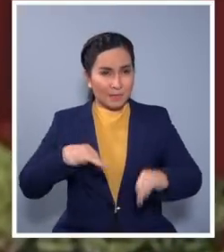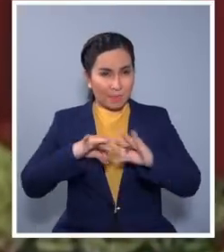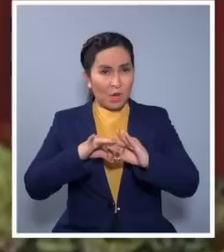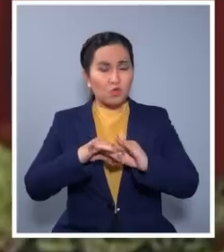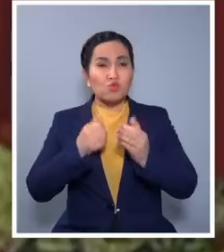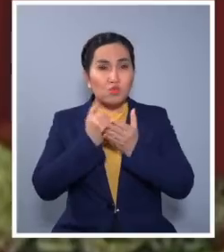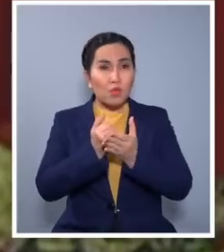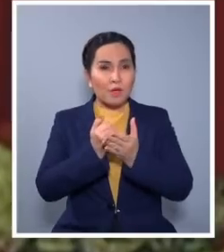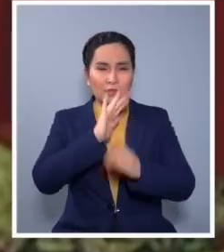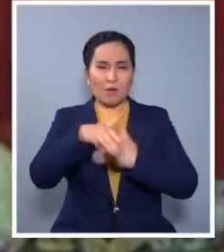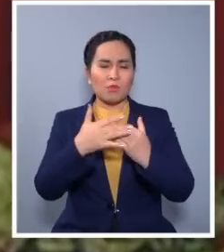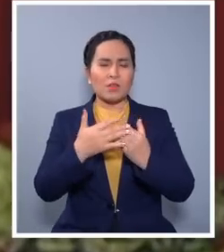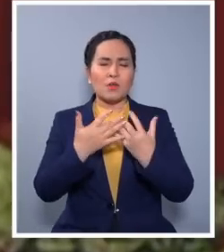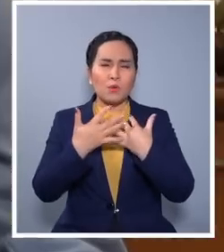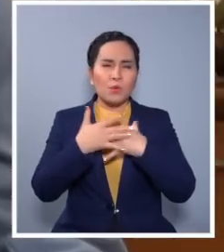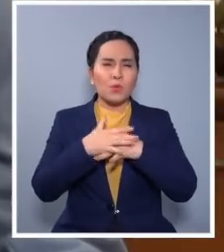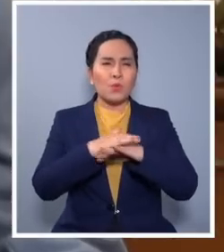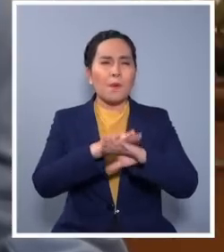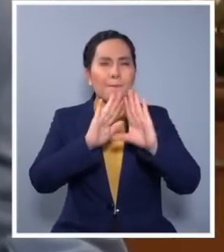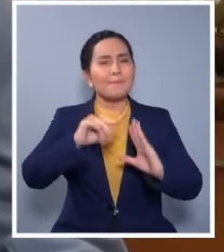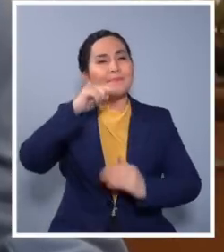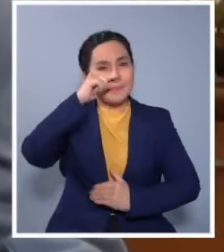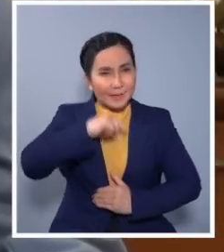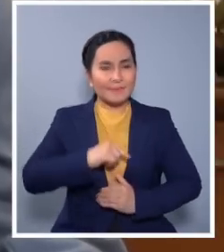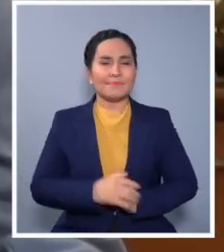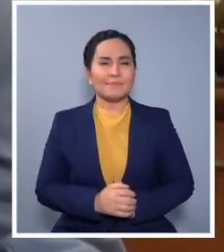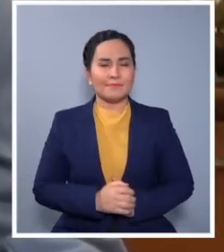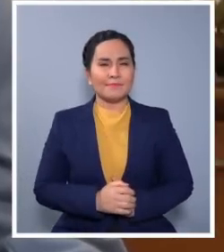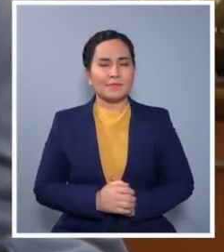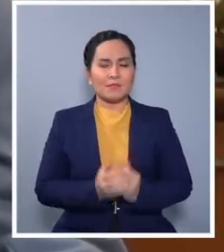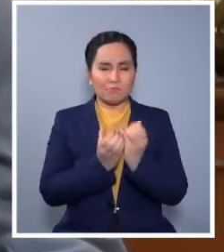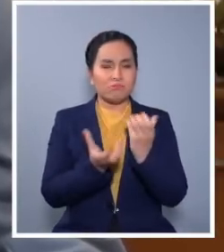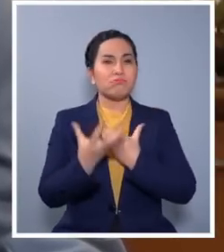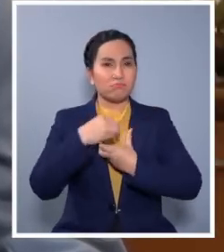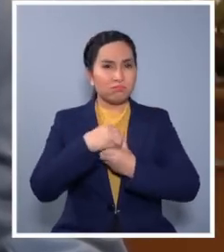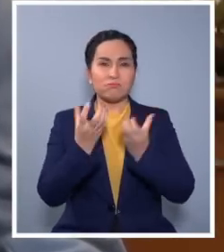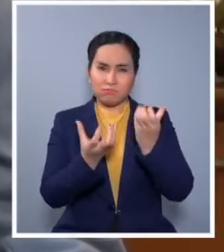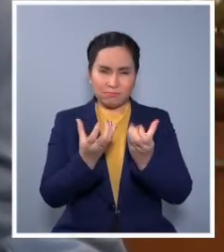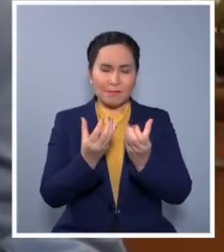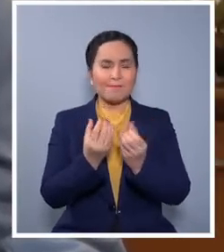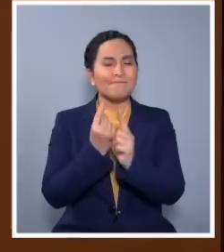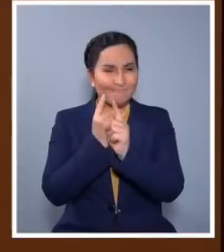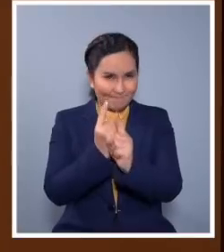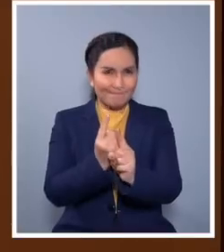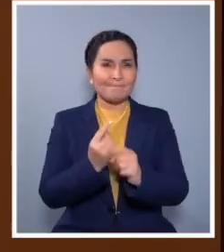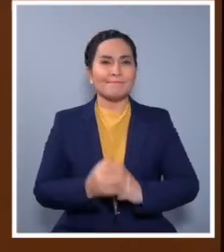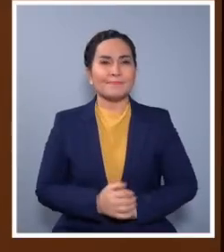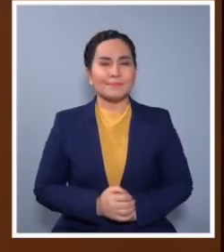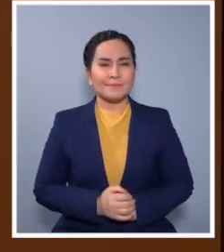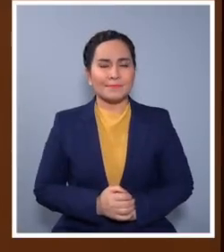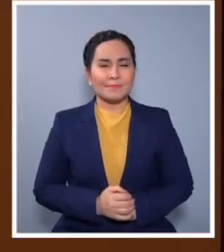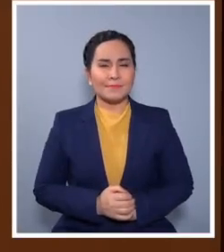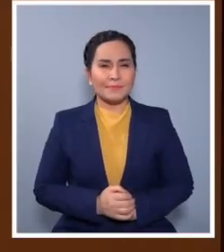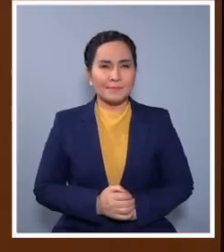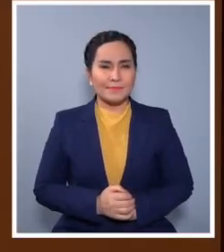ไทยแล้วก็ความเป็นธรรมถึงจะตามมานั่นก็